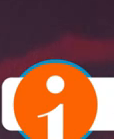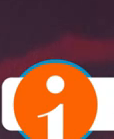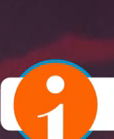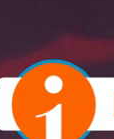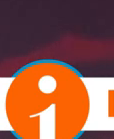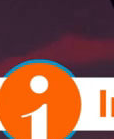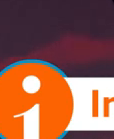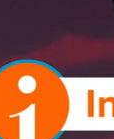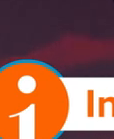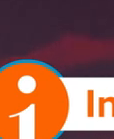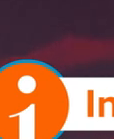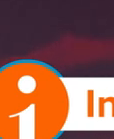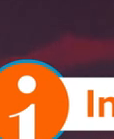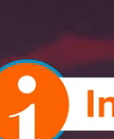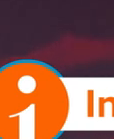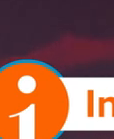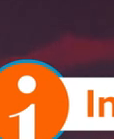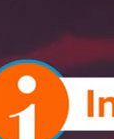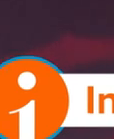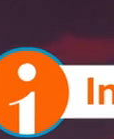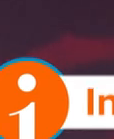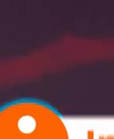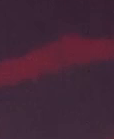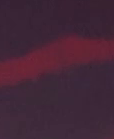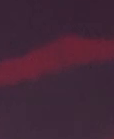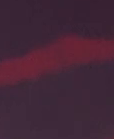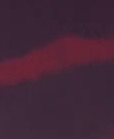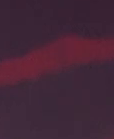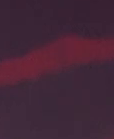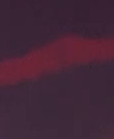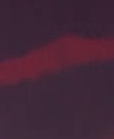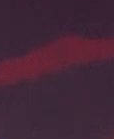жазылыңыздар. Жазылып қана қоймай, ұнату батырмасын басып пікір қалдырыңыздар.